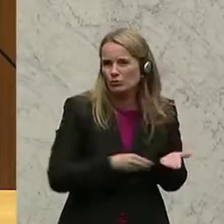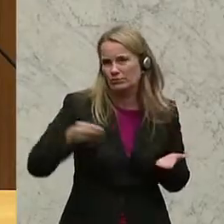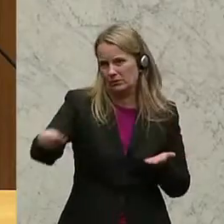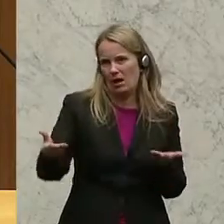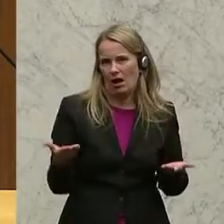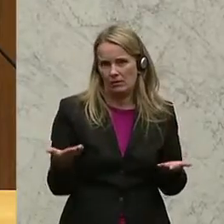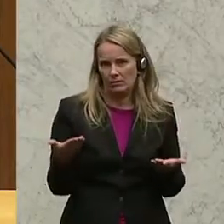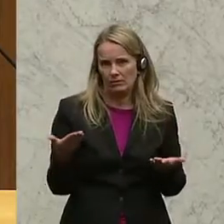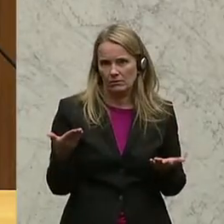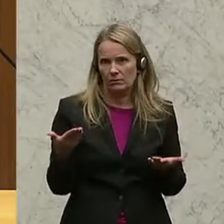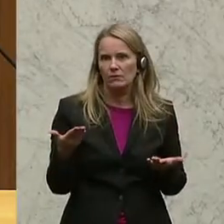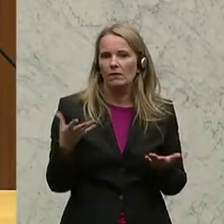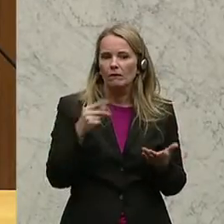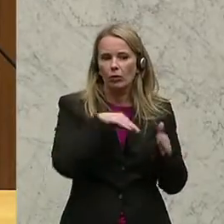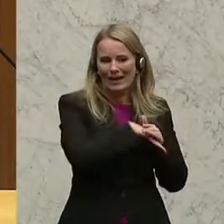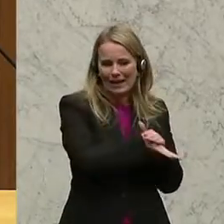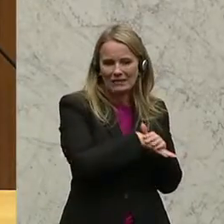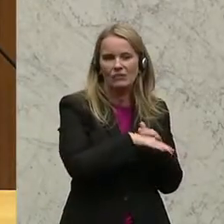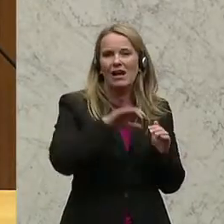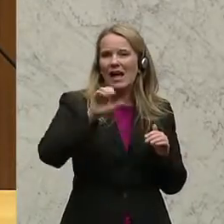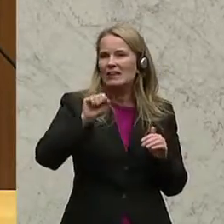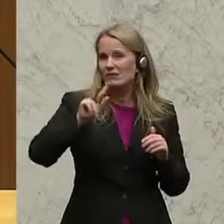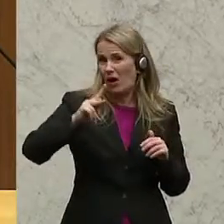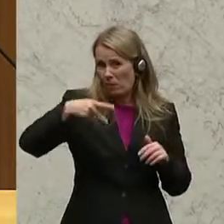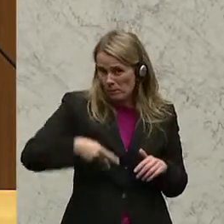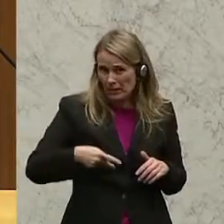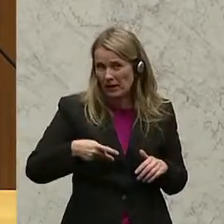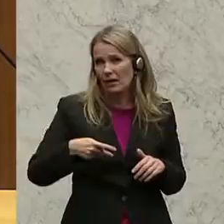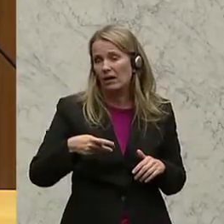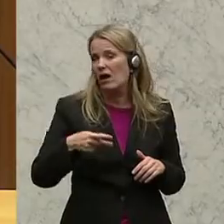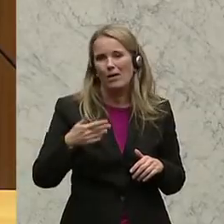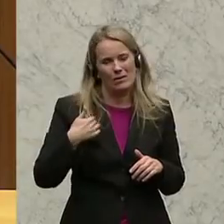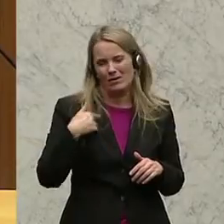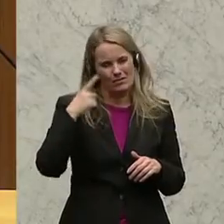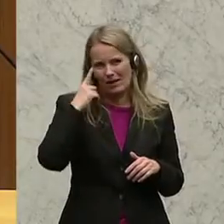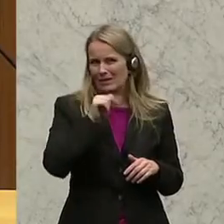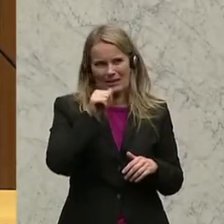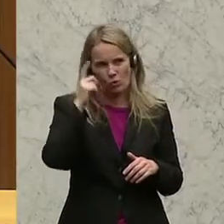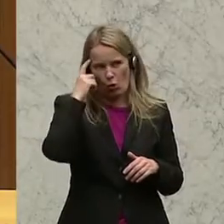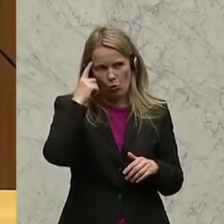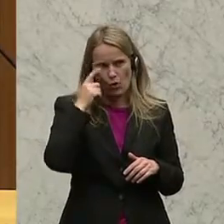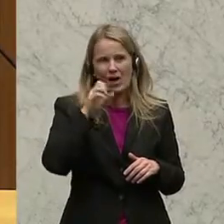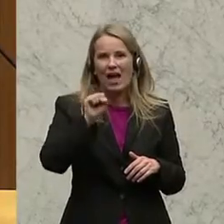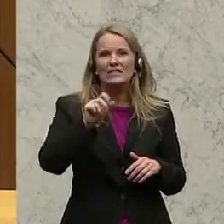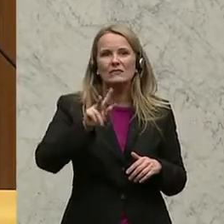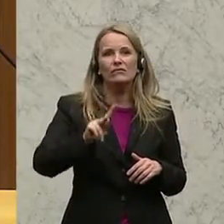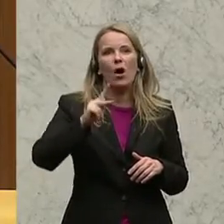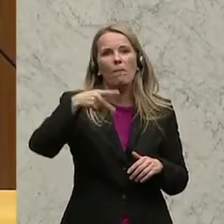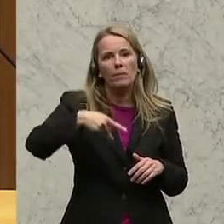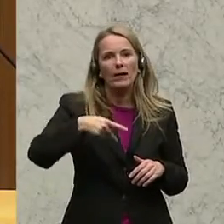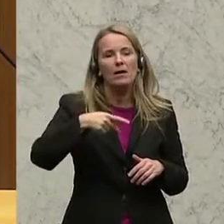und aus den Reserven der SVP. Ich halte es allerdings nicht für klug, wenn man die SVP damit mit